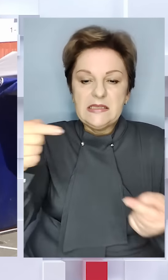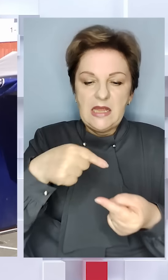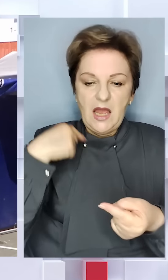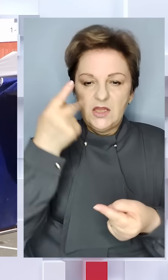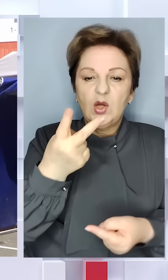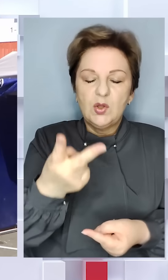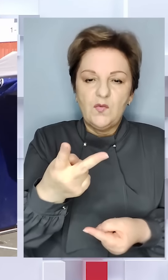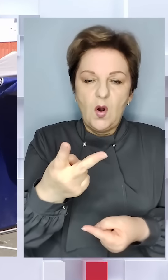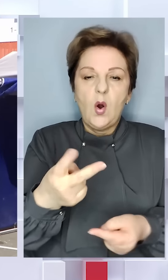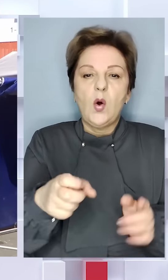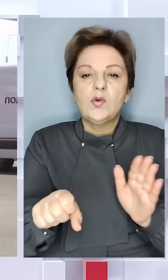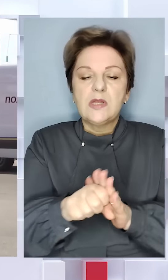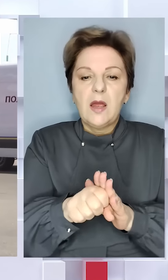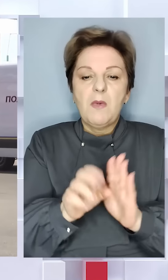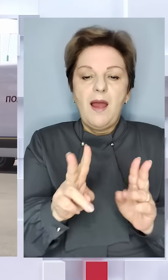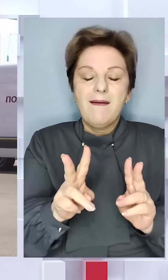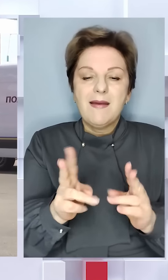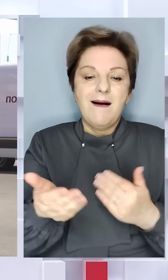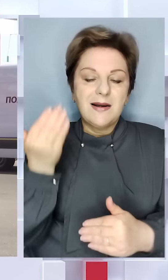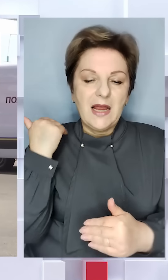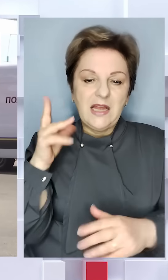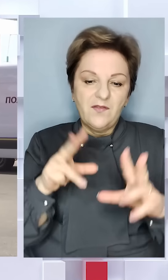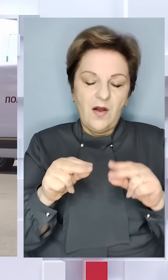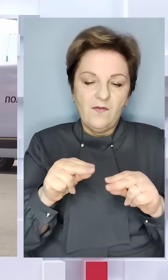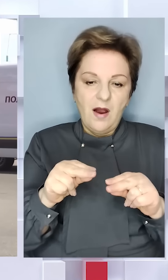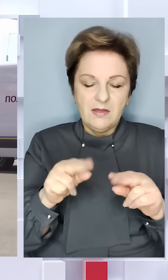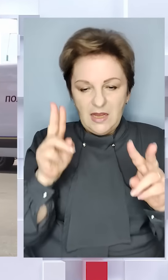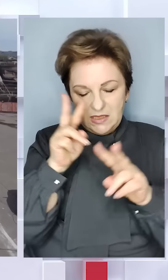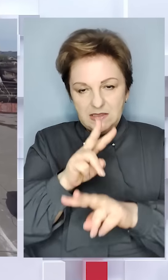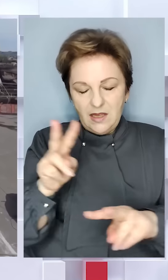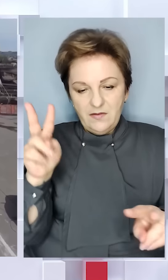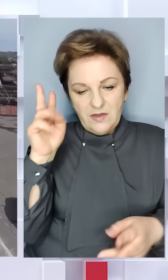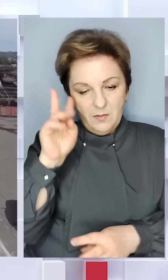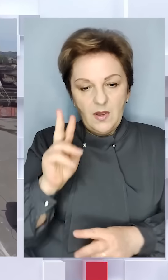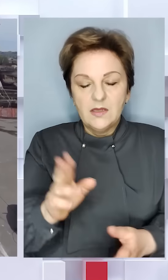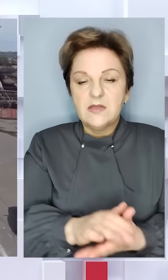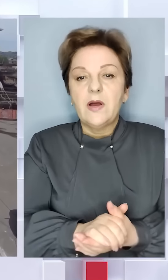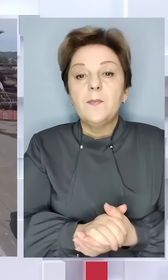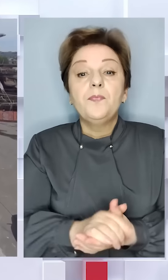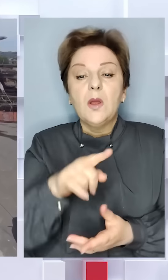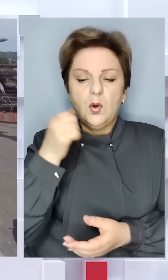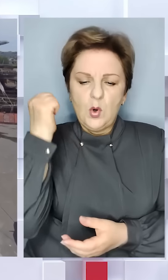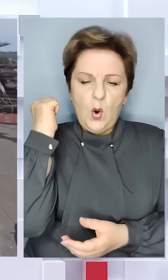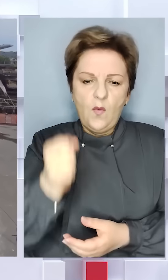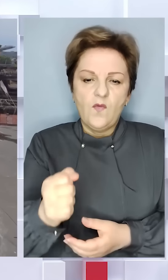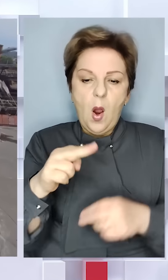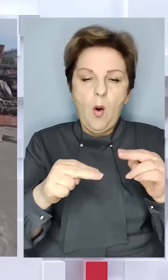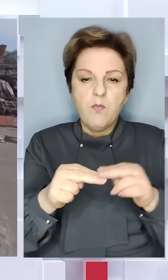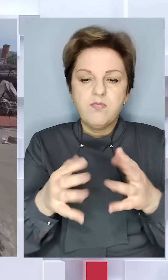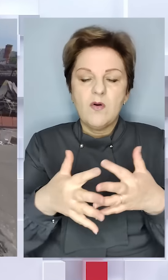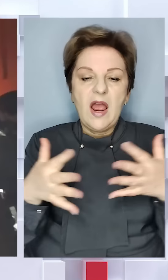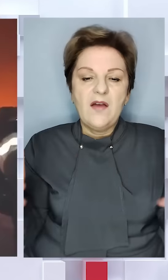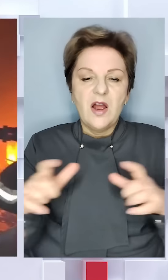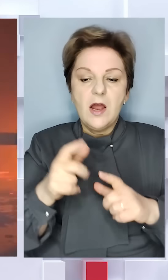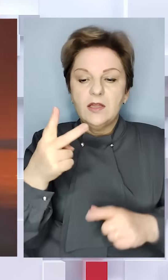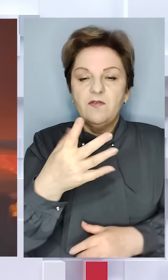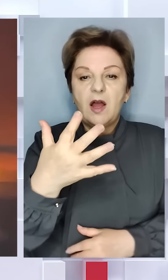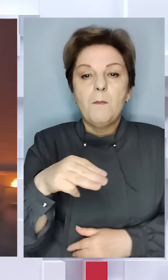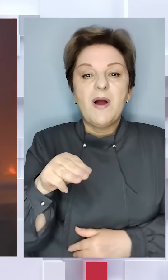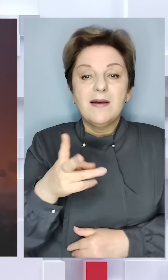двох загиблих, яких раніше вважали зниклими безвісти. Росіяни вдарили по будівельному гіпермаркету 25